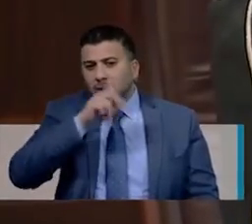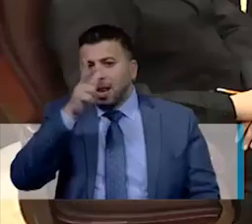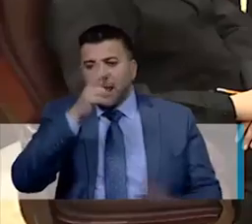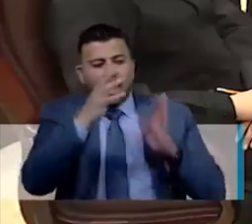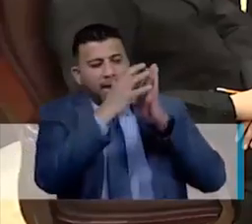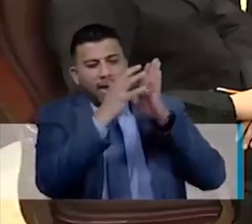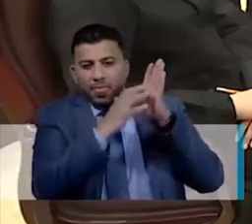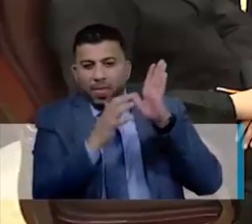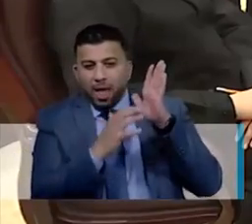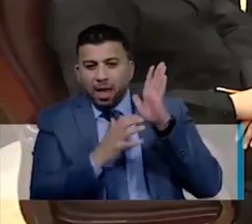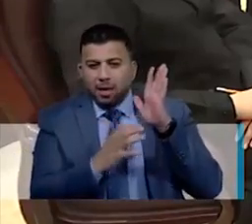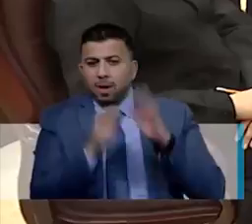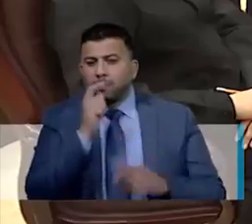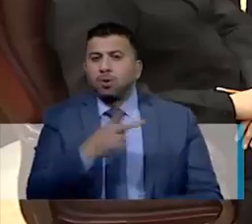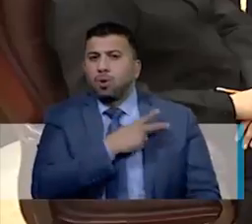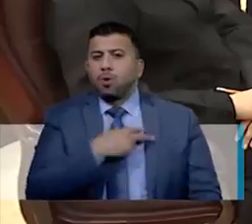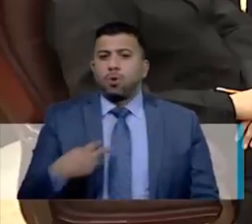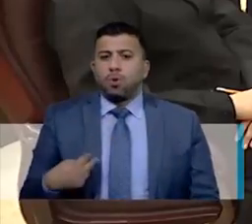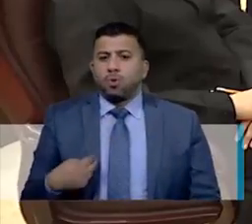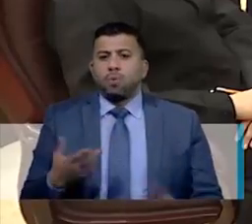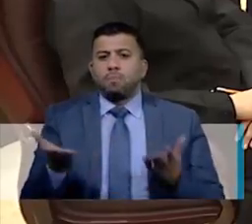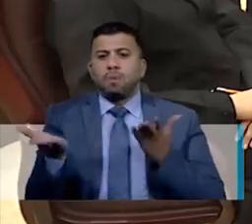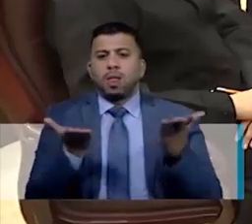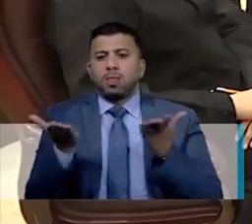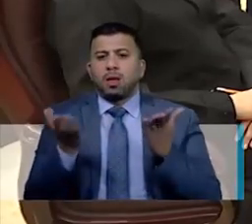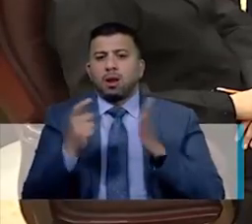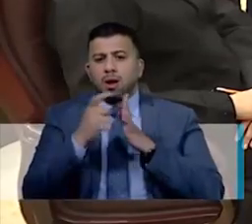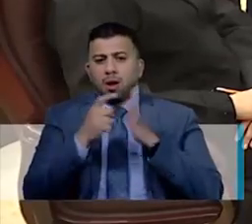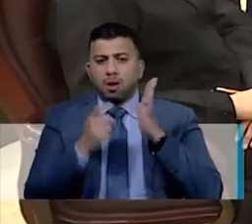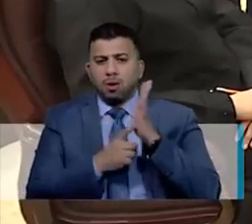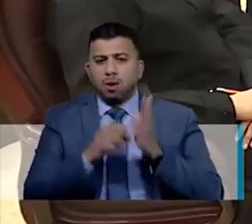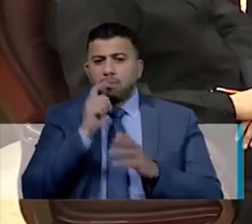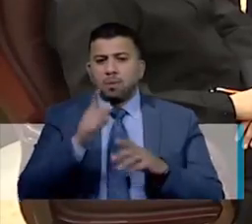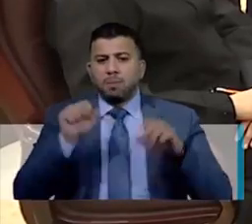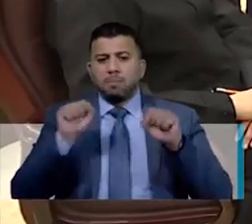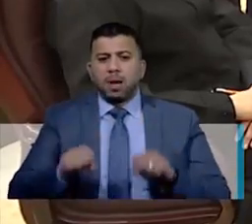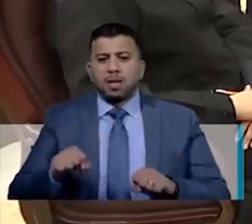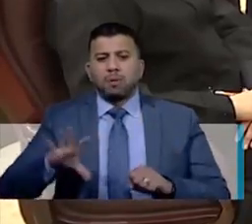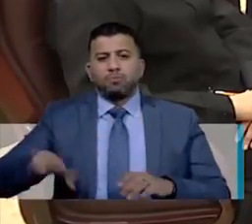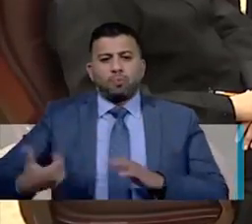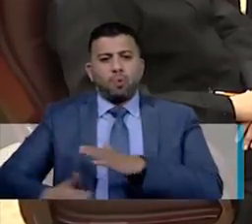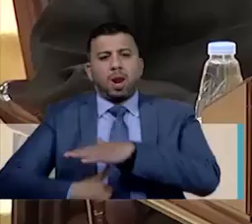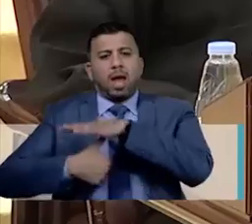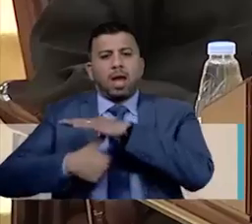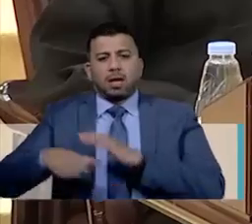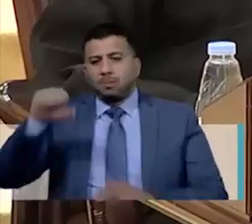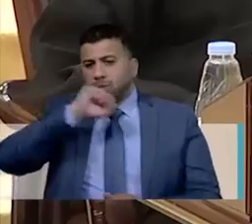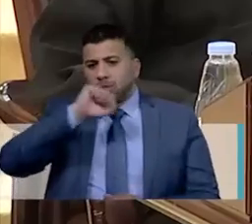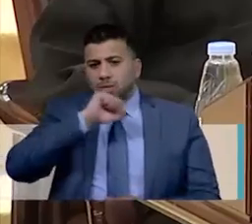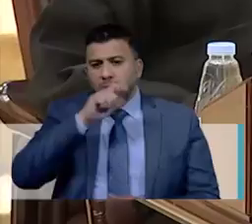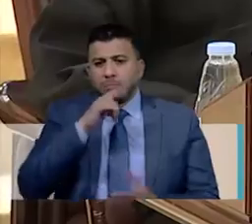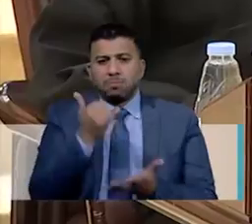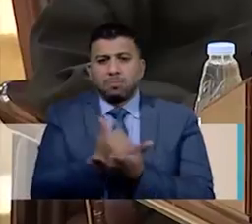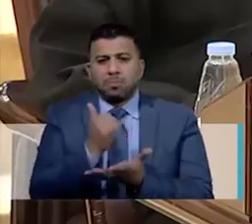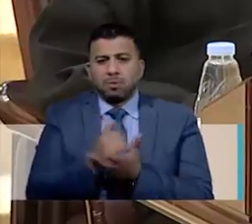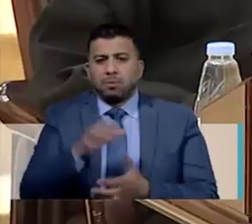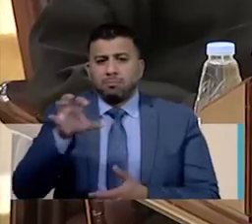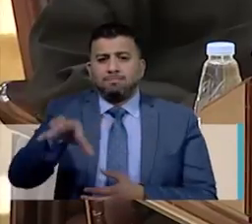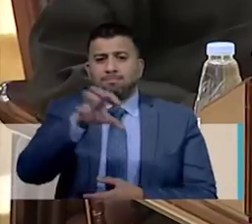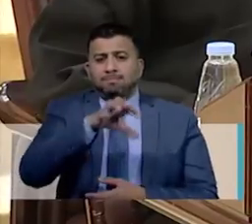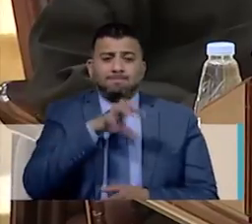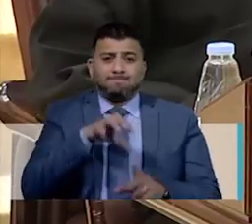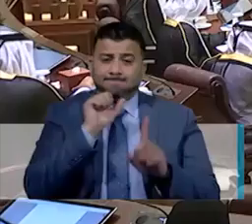للآثار وممثلي الحكومة من الإدارة القانونية بمكتب سمو حاكم الشارقة وممثلي الجهات